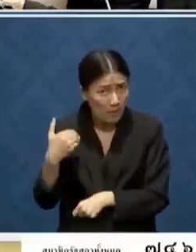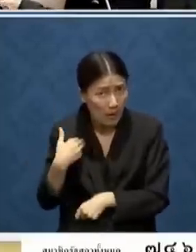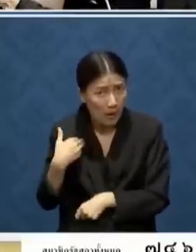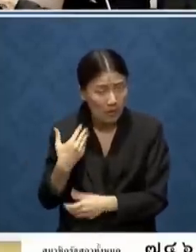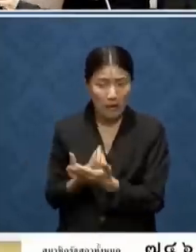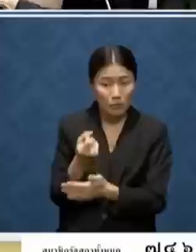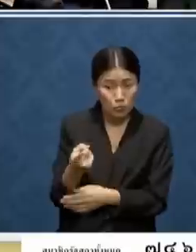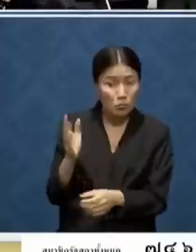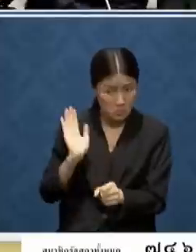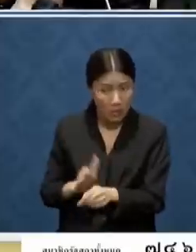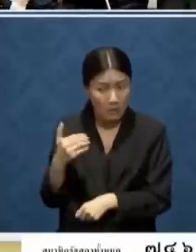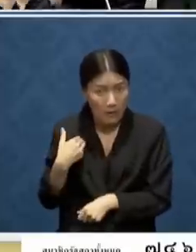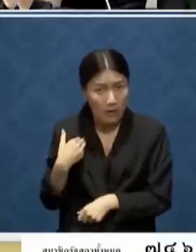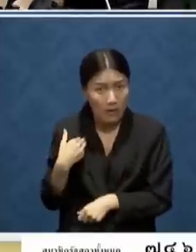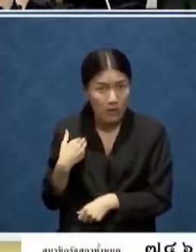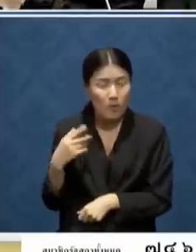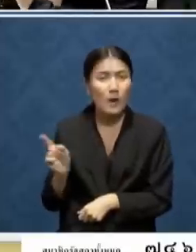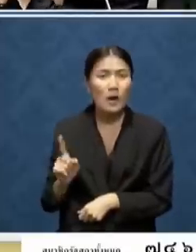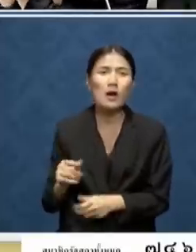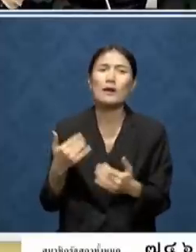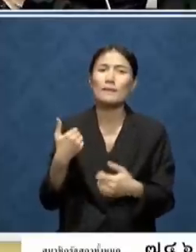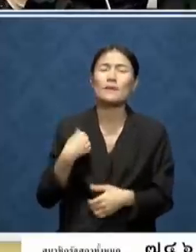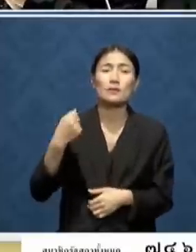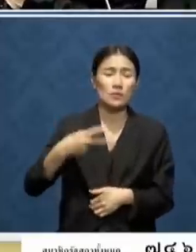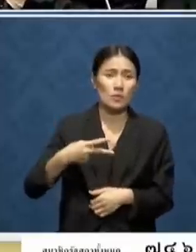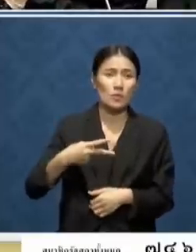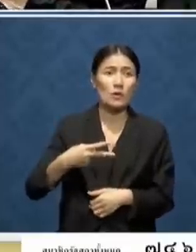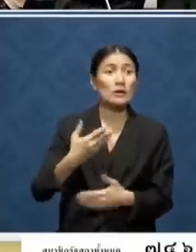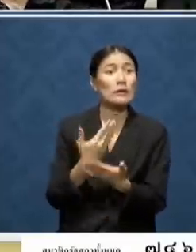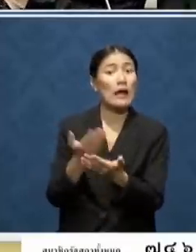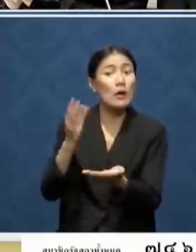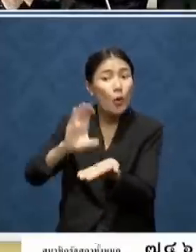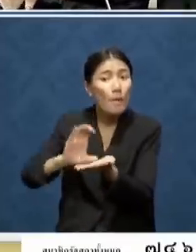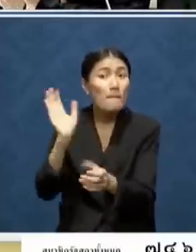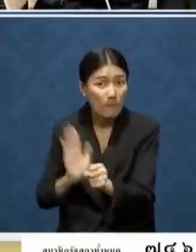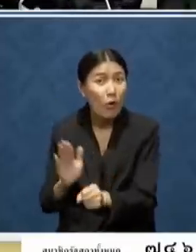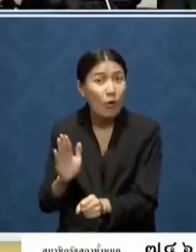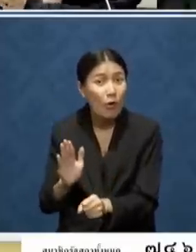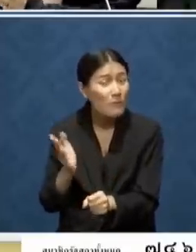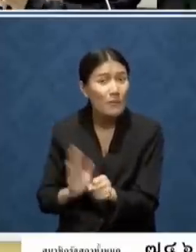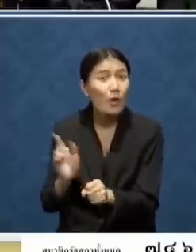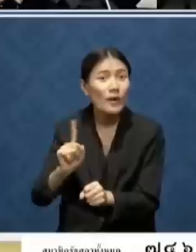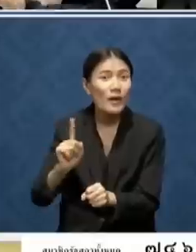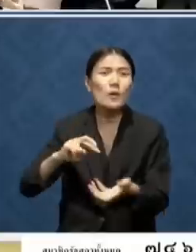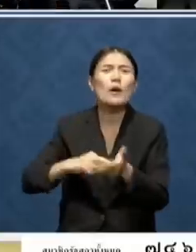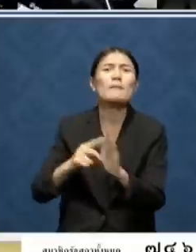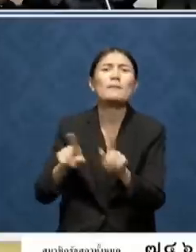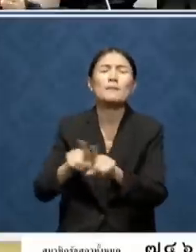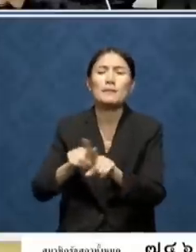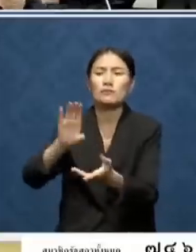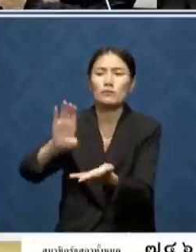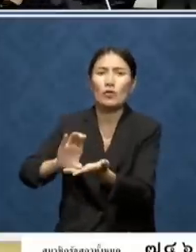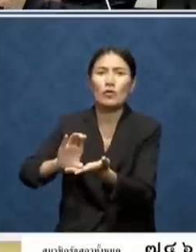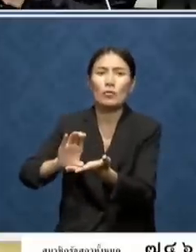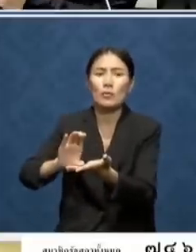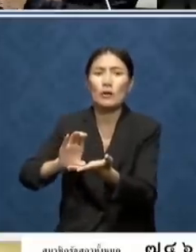มยนะคะที่ต้องมี 2อันนี้แยกกันนะคะอยากให้บองง่ายๆว่างบพอมคือการสามารถที่จะยัดมันเข้าไว้เข้าไปใส่ไว้ในในงบ